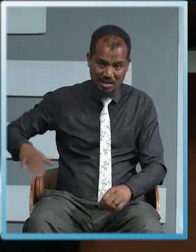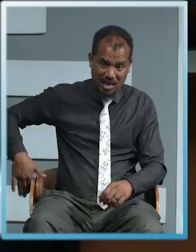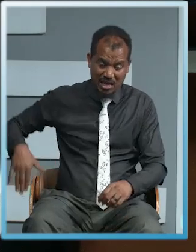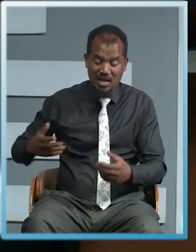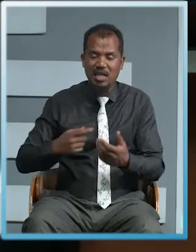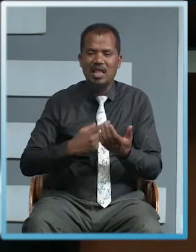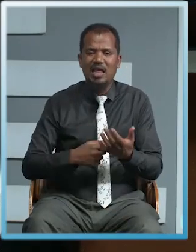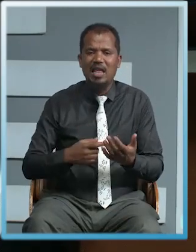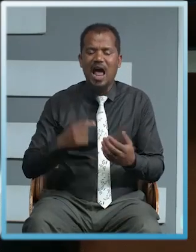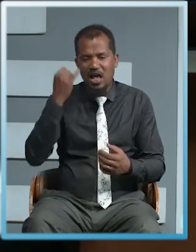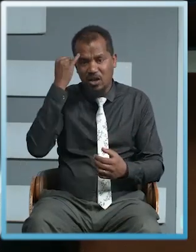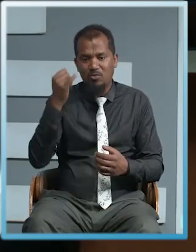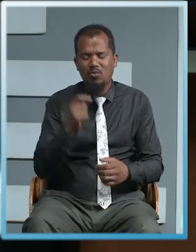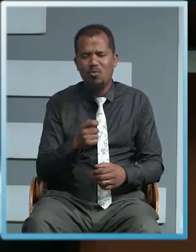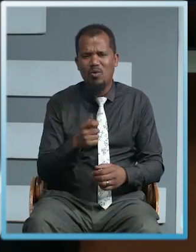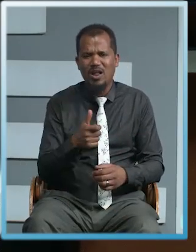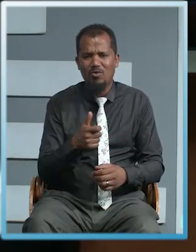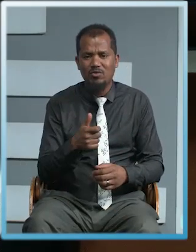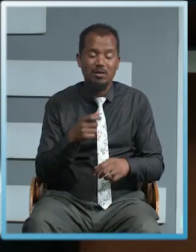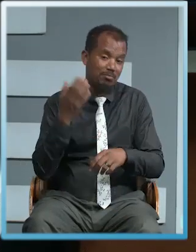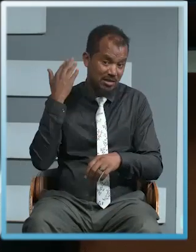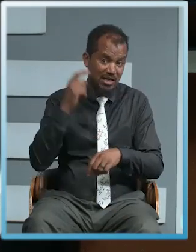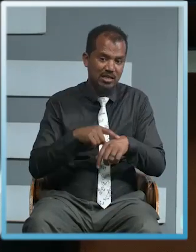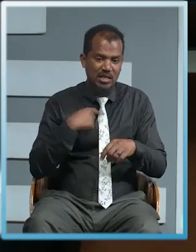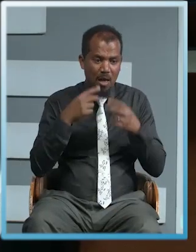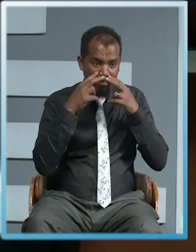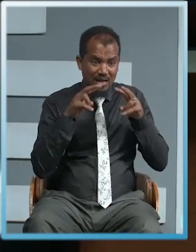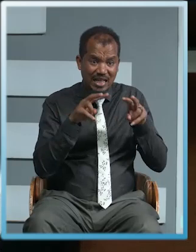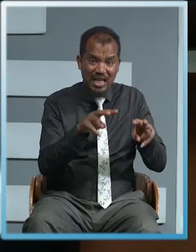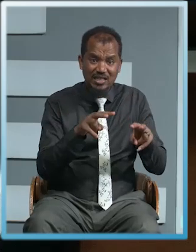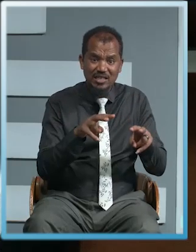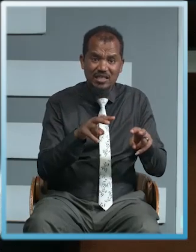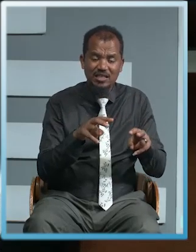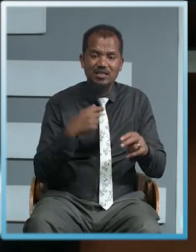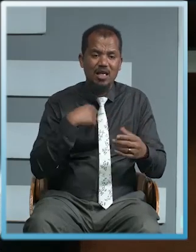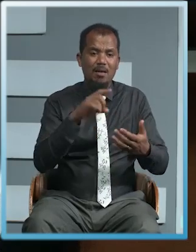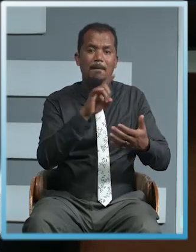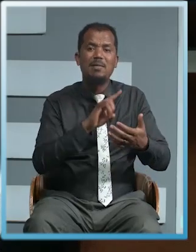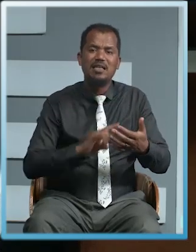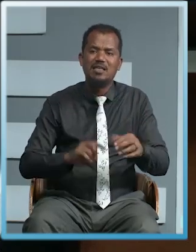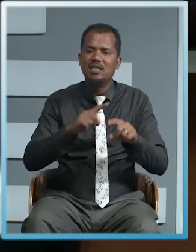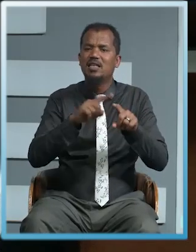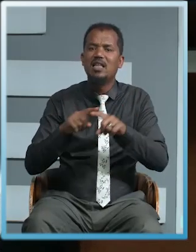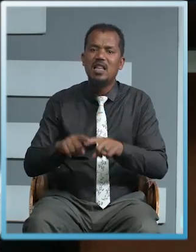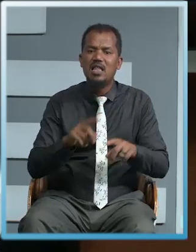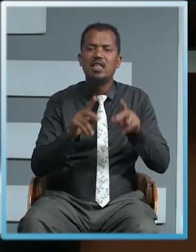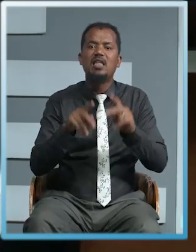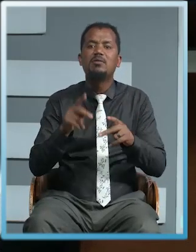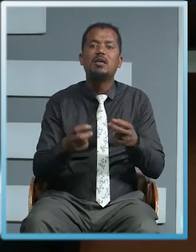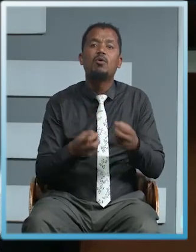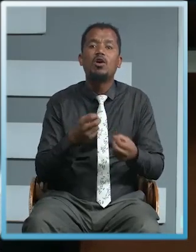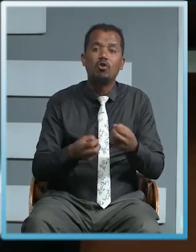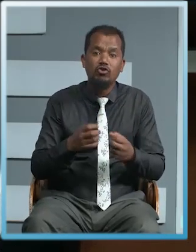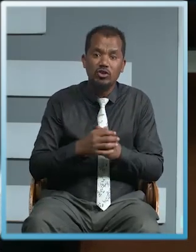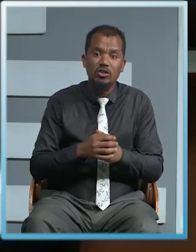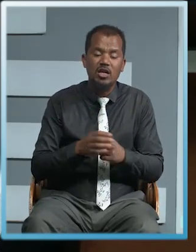نا يتصن اساساب وداو يانغزي گن ملكتاچن يا بزرزرناچو تلاي يبرت سوگونوچ